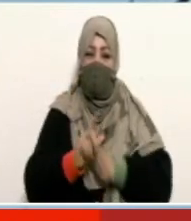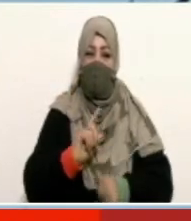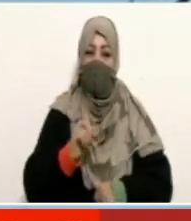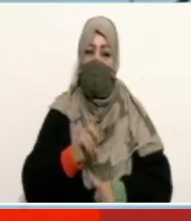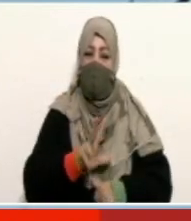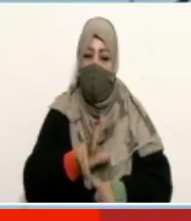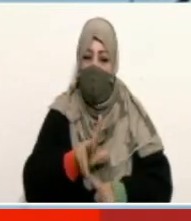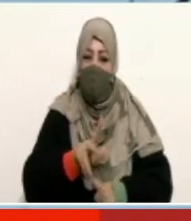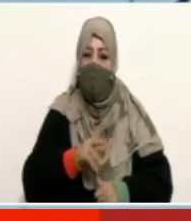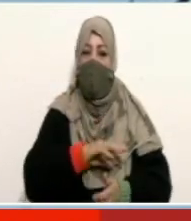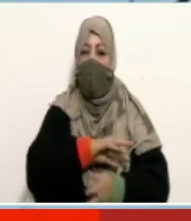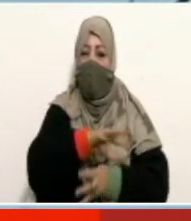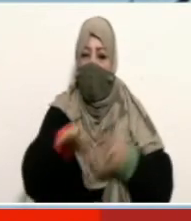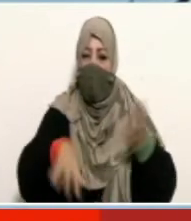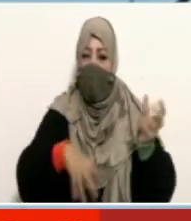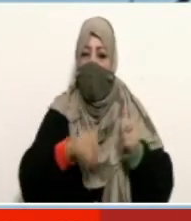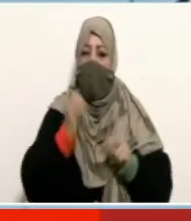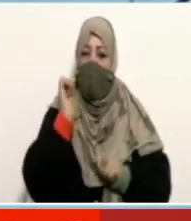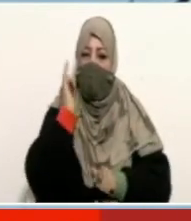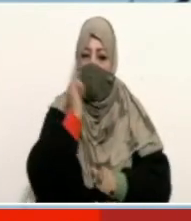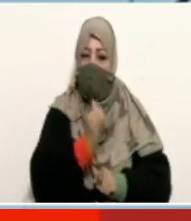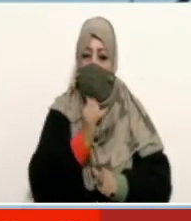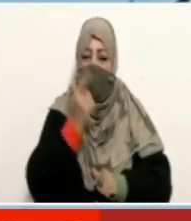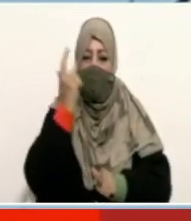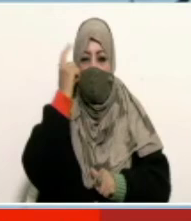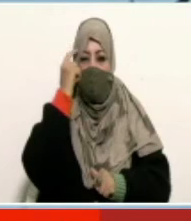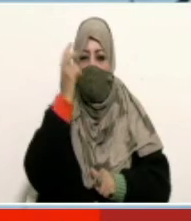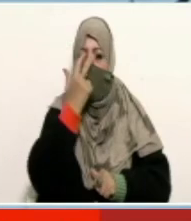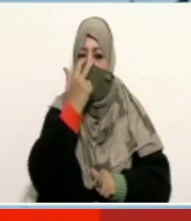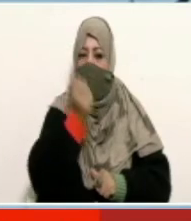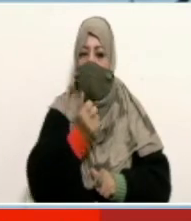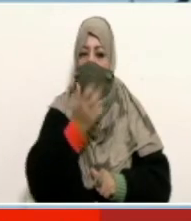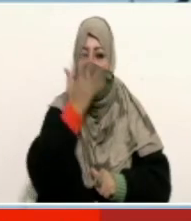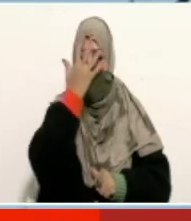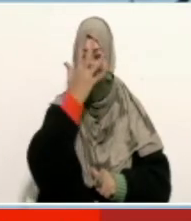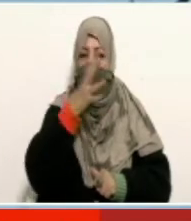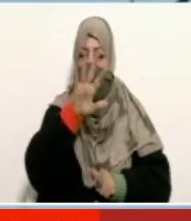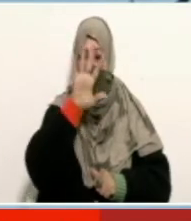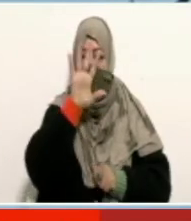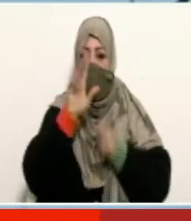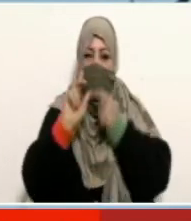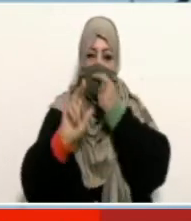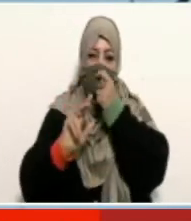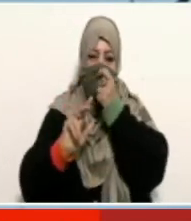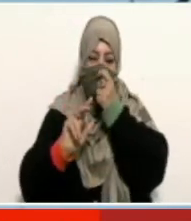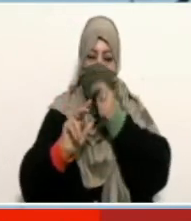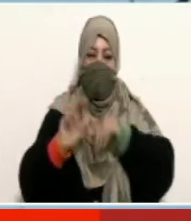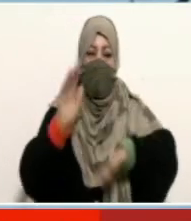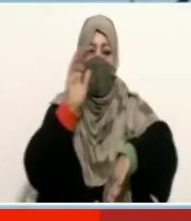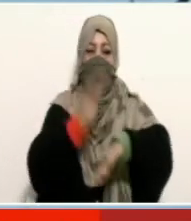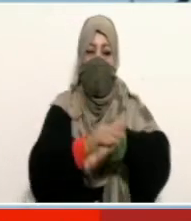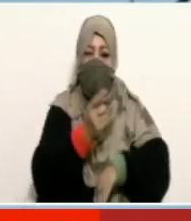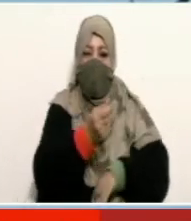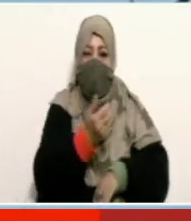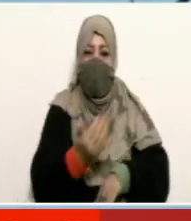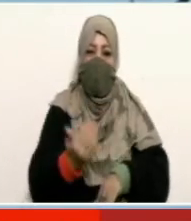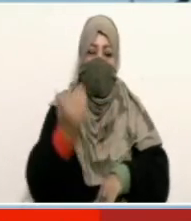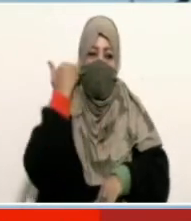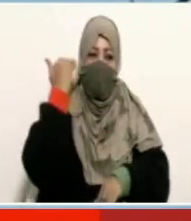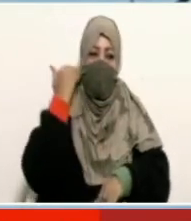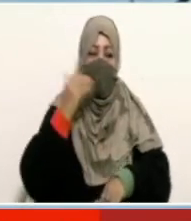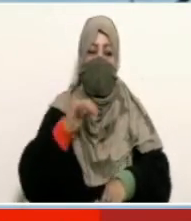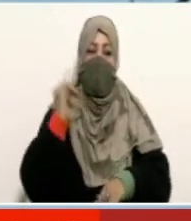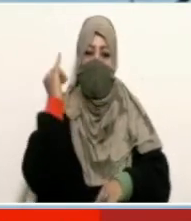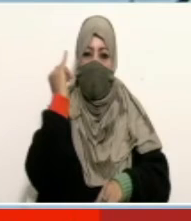الانفصال وعبارة عن نصب واحتيال لأخذ المبلغ المرصود لعقود الزواج،